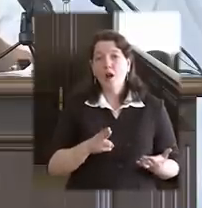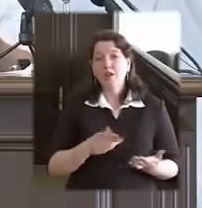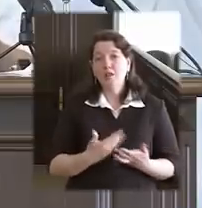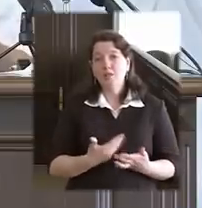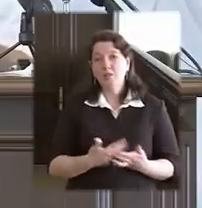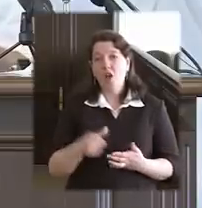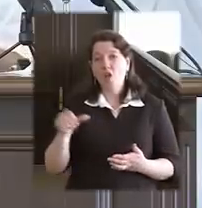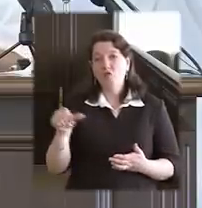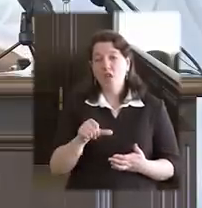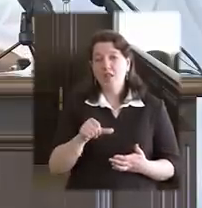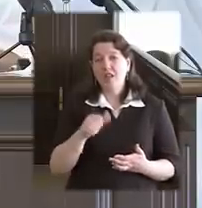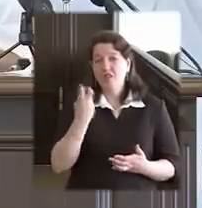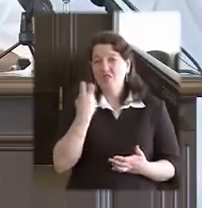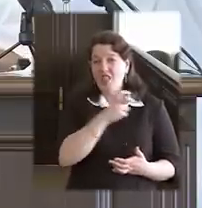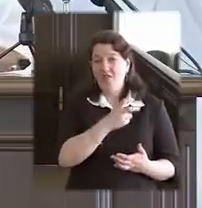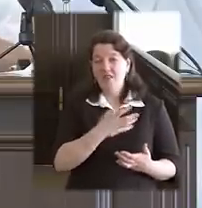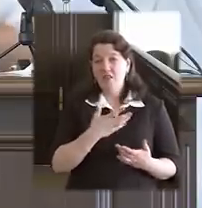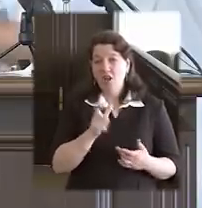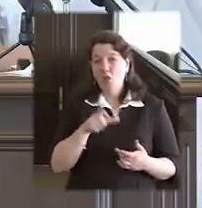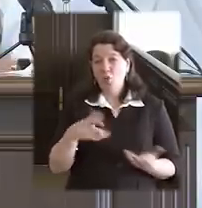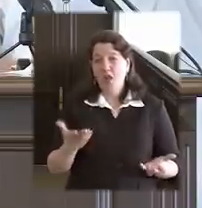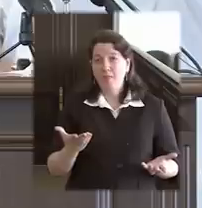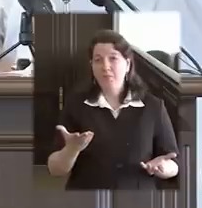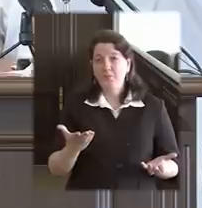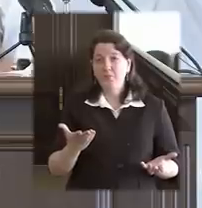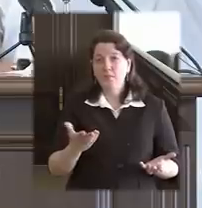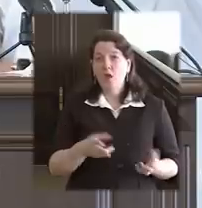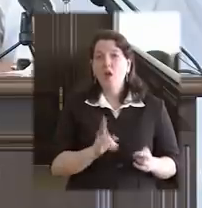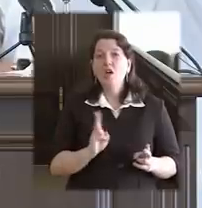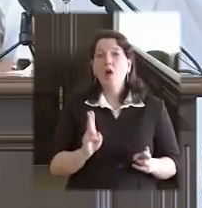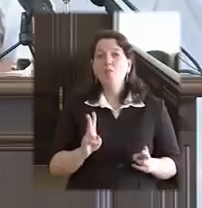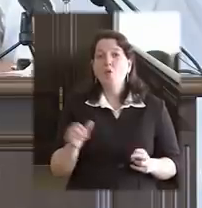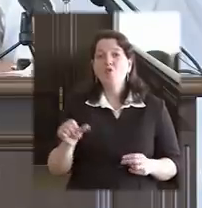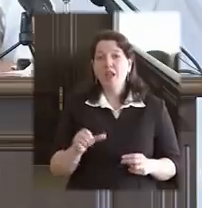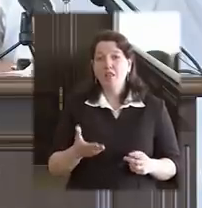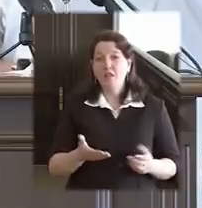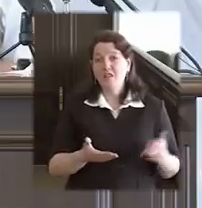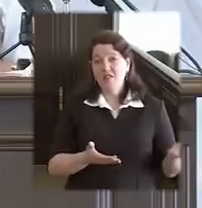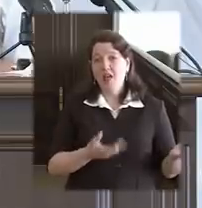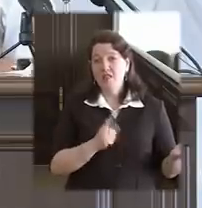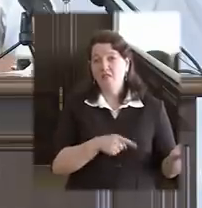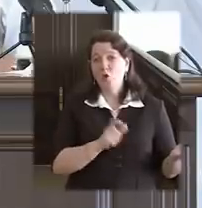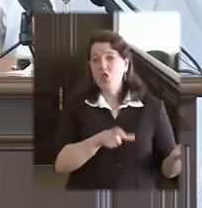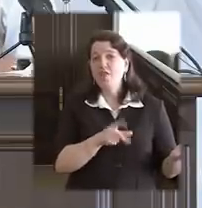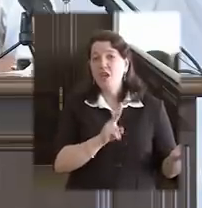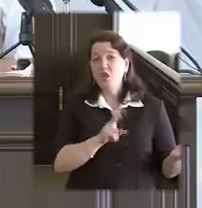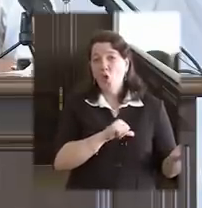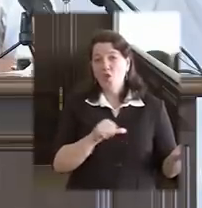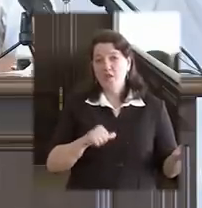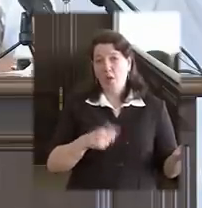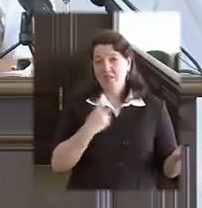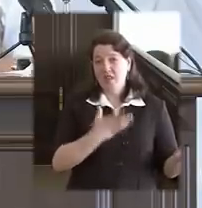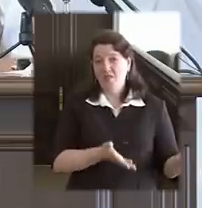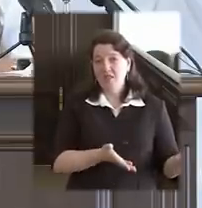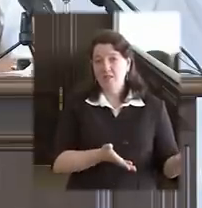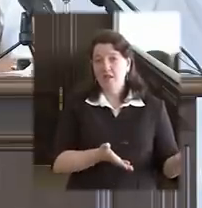оказывается, как вредно ненавидеть кого-нибудь. Кому вредно? Мне. Мне.